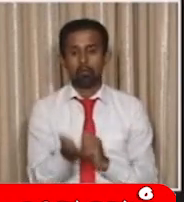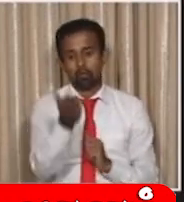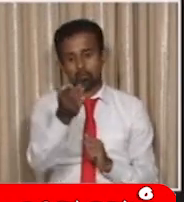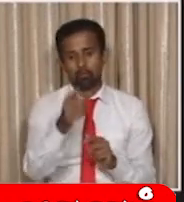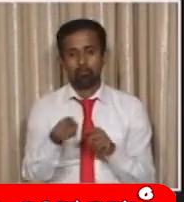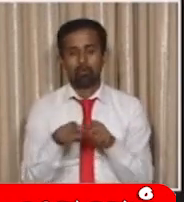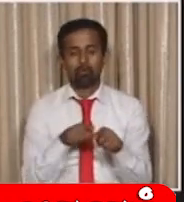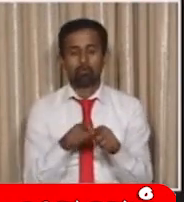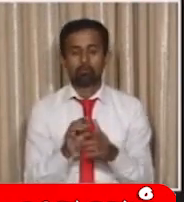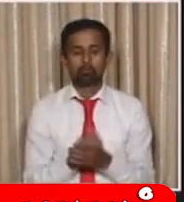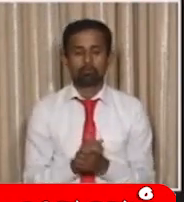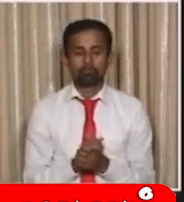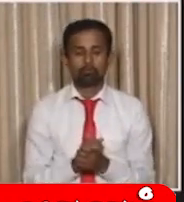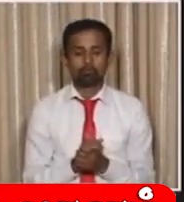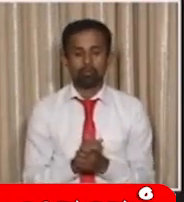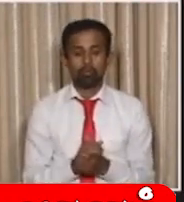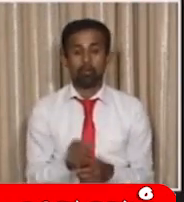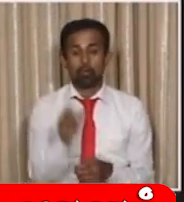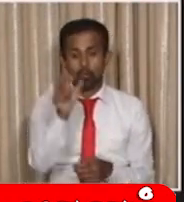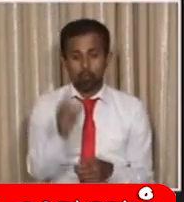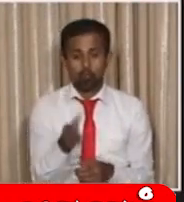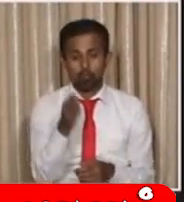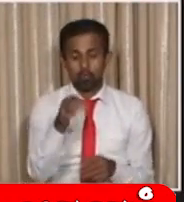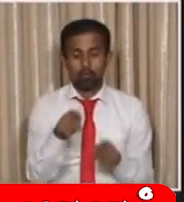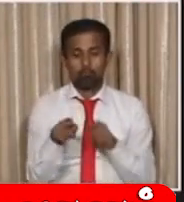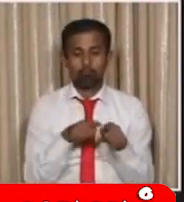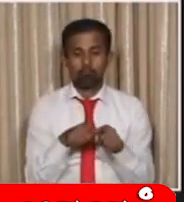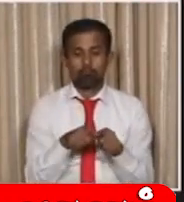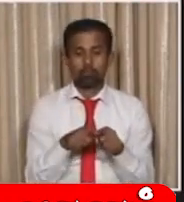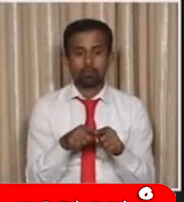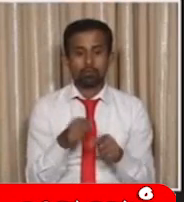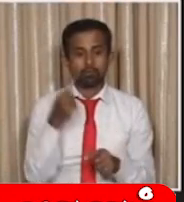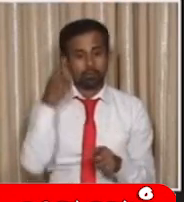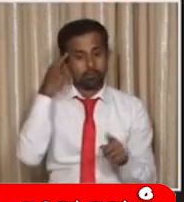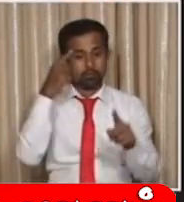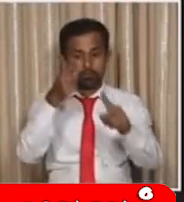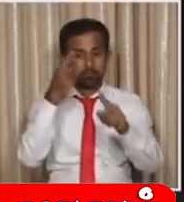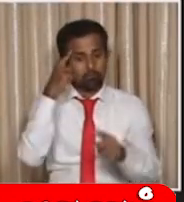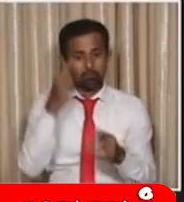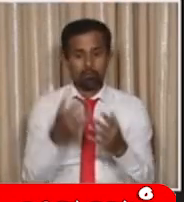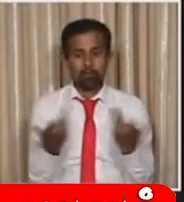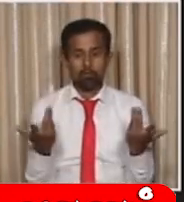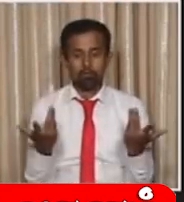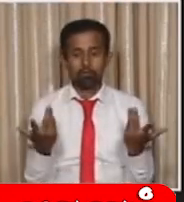உங்களை போன்ற ஒரு சிந்தனையற்ற நல்லிணக்கமற்ற